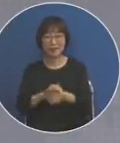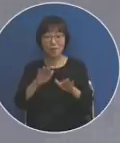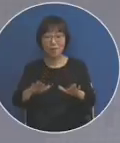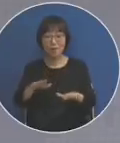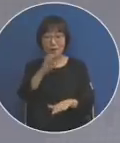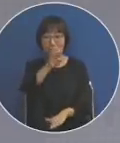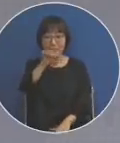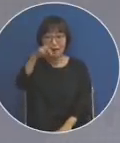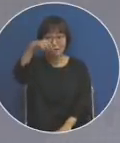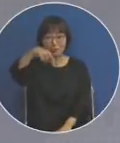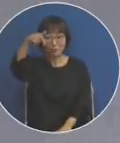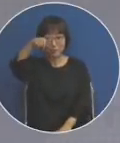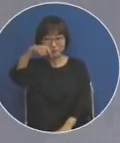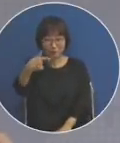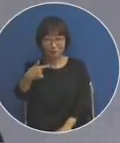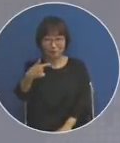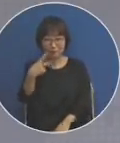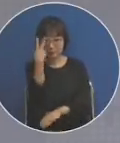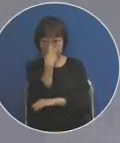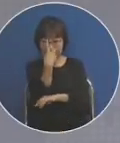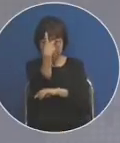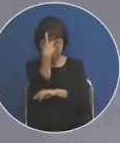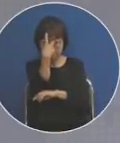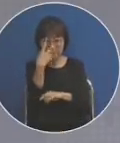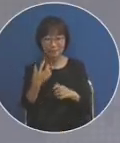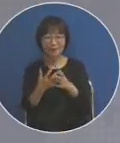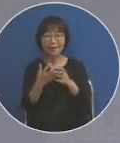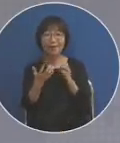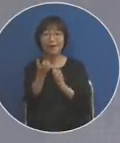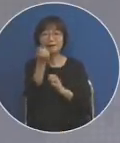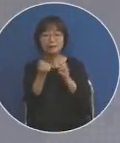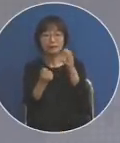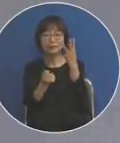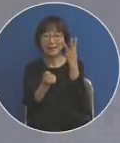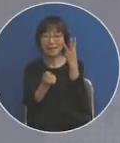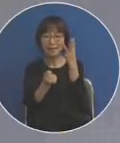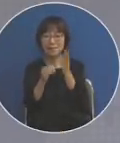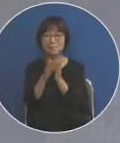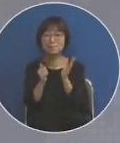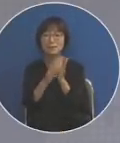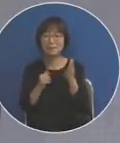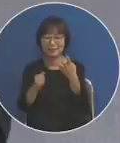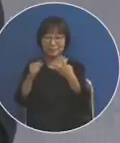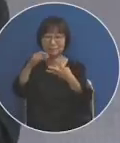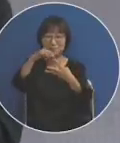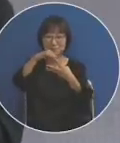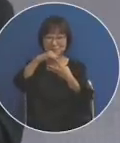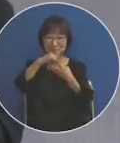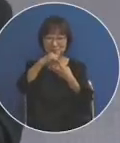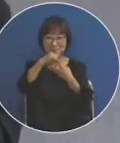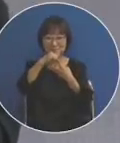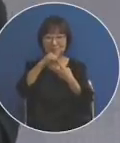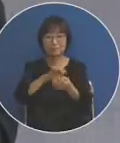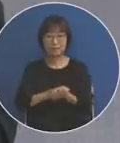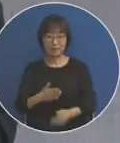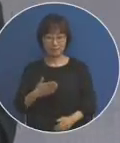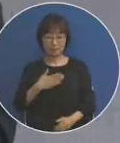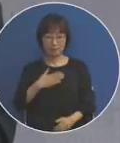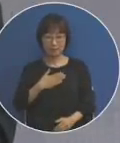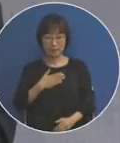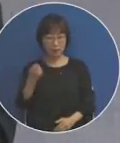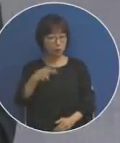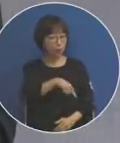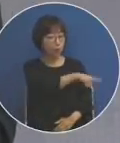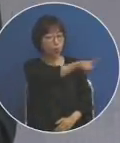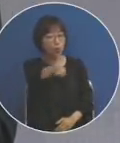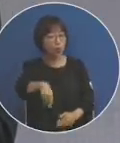And so the watchman has three mysteries. 나와. It is of myself. 그다음에 많은 잠자고 있는 사람과 And it is